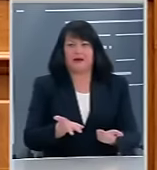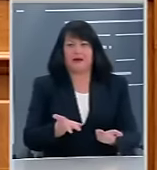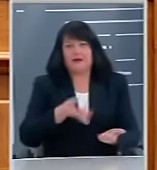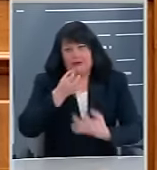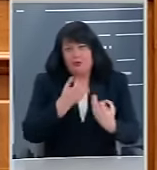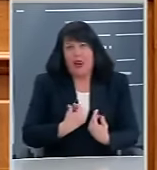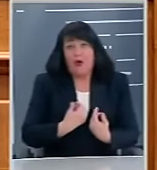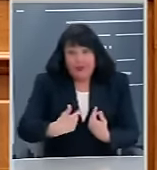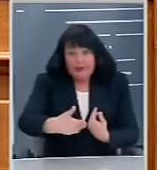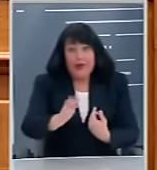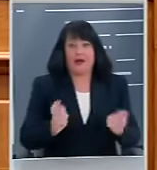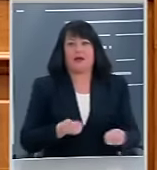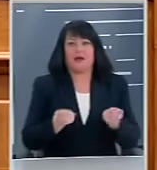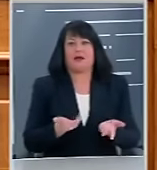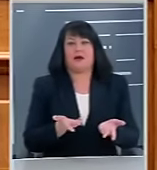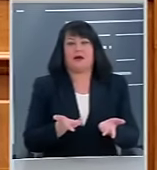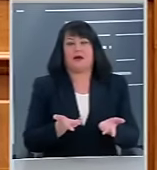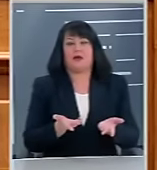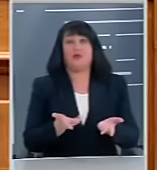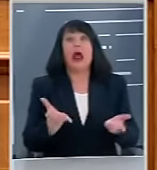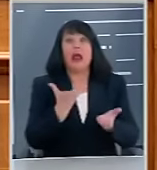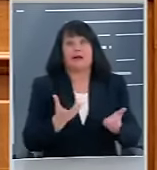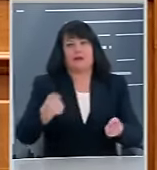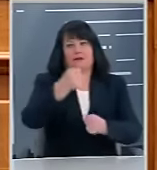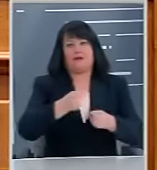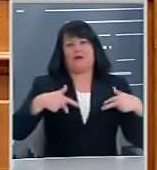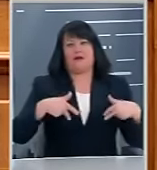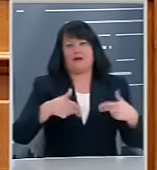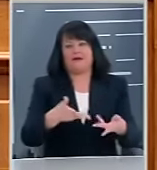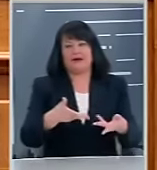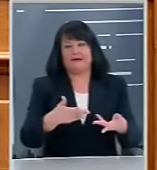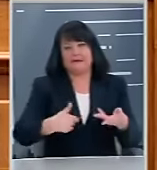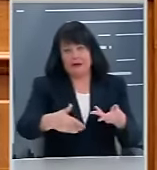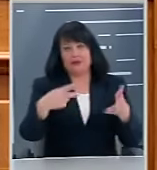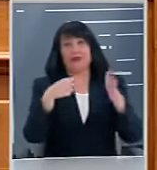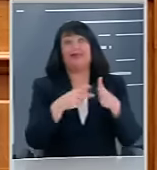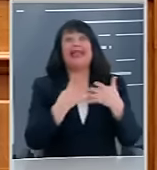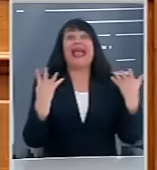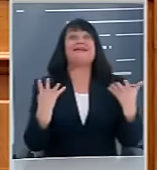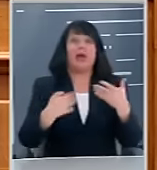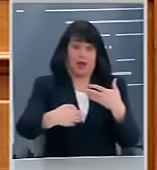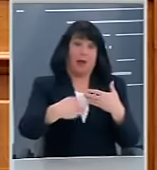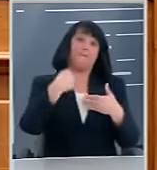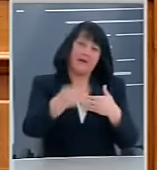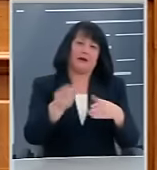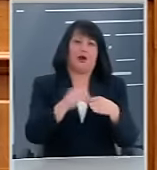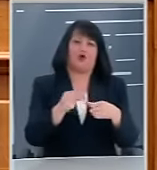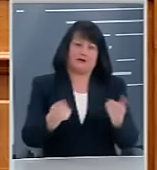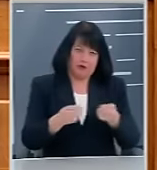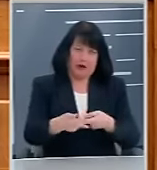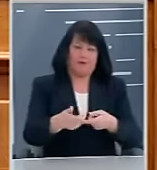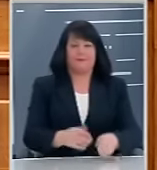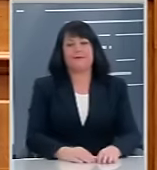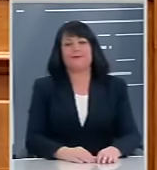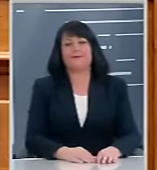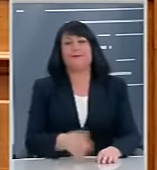θα συμβούν εάν έρθετε στην εξουσία. Μετά βέβαια το 2019 που θα γίνουν εκλογές. Για